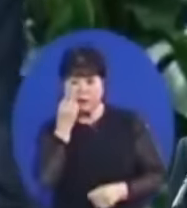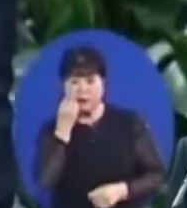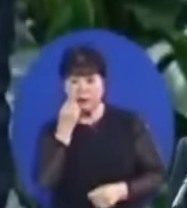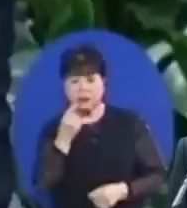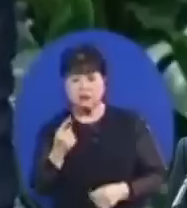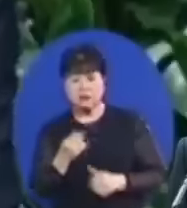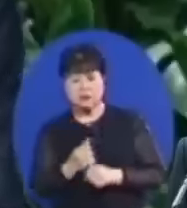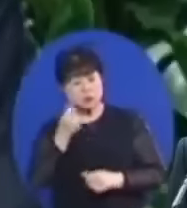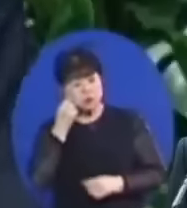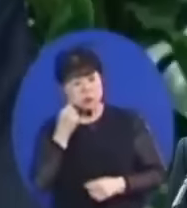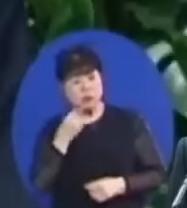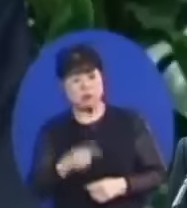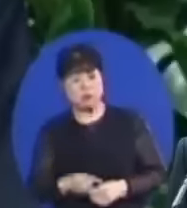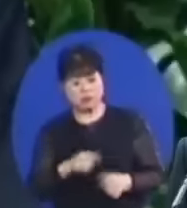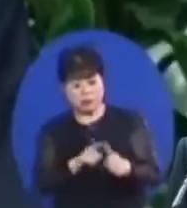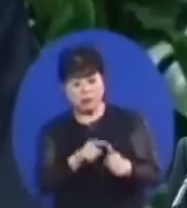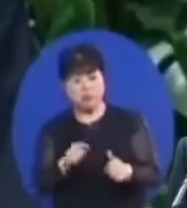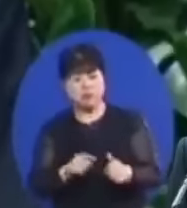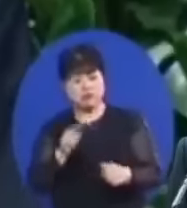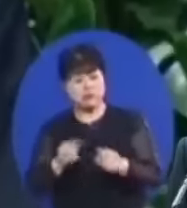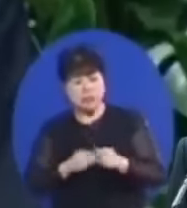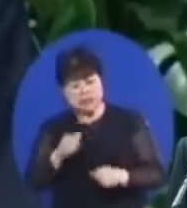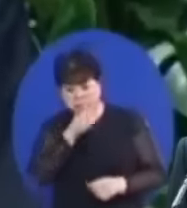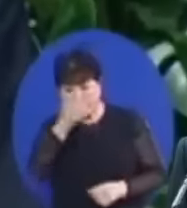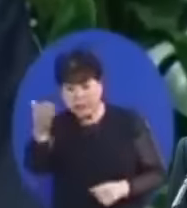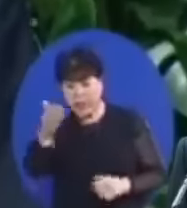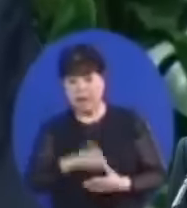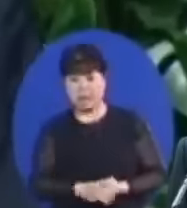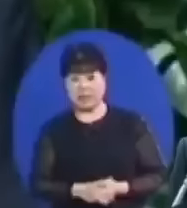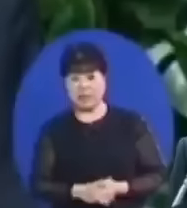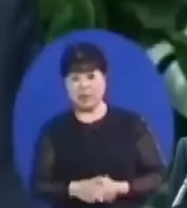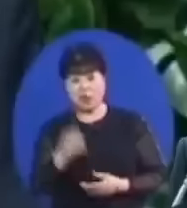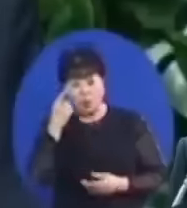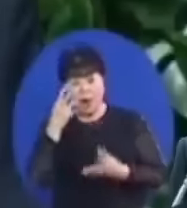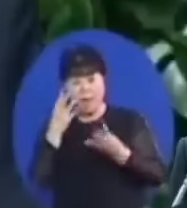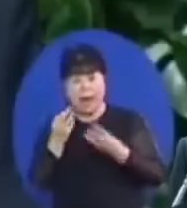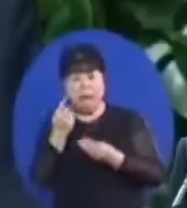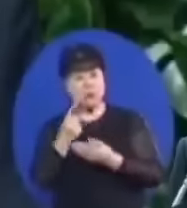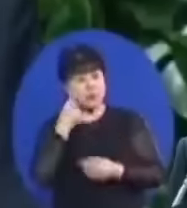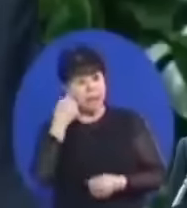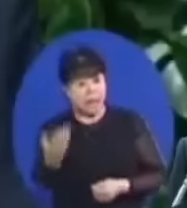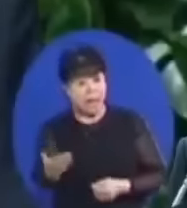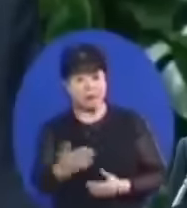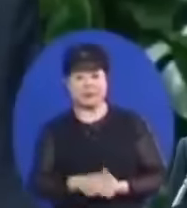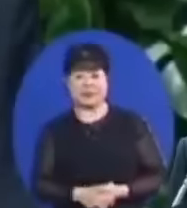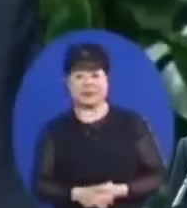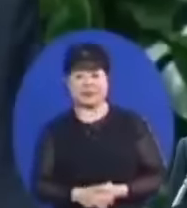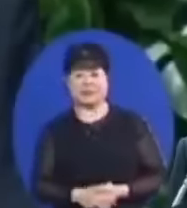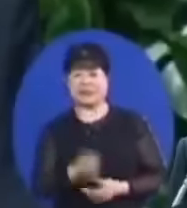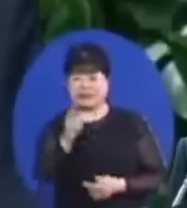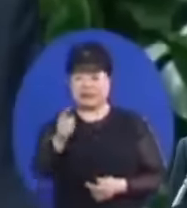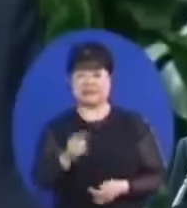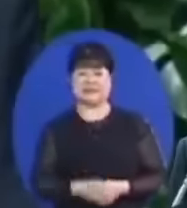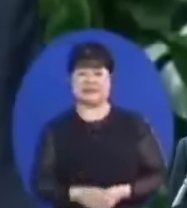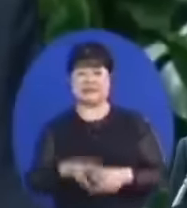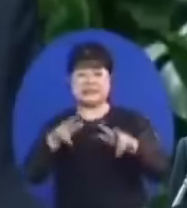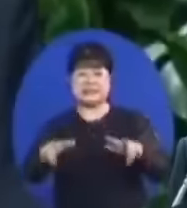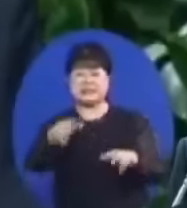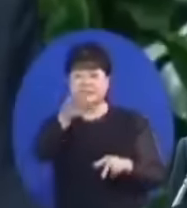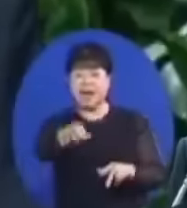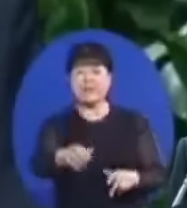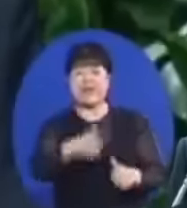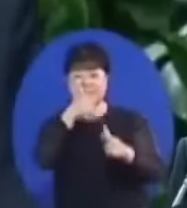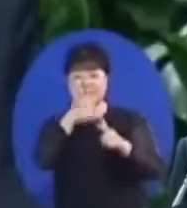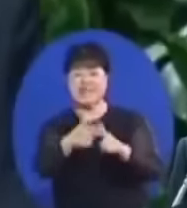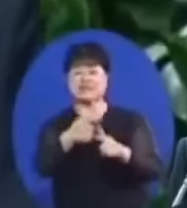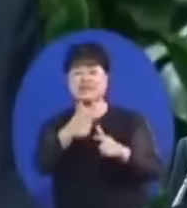사람 붙잡고 물었습니다. 여보, 오늘 무슨 행사가 있습니까? 왜 사람들이 이렇게 많이 지나갑니까? 이 사람아, 바로 지금 앞에